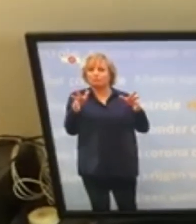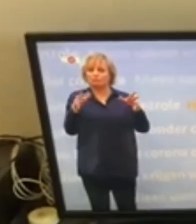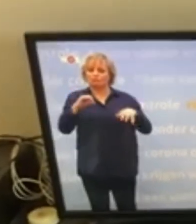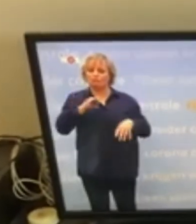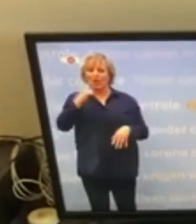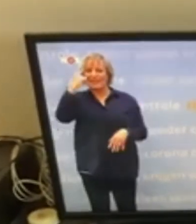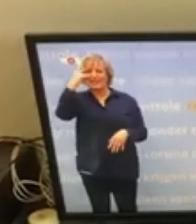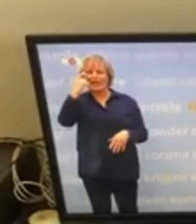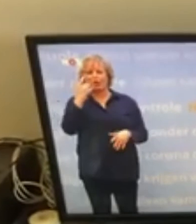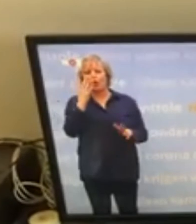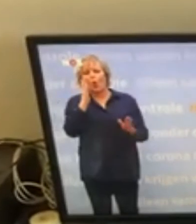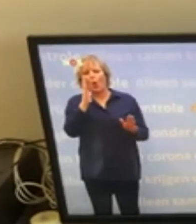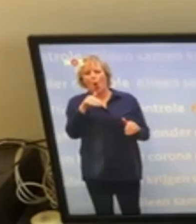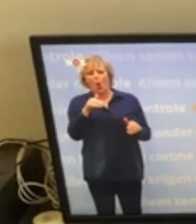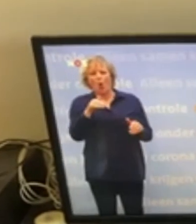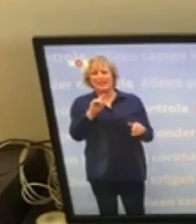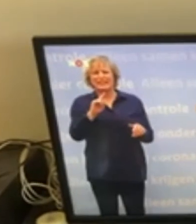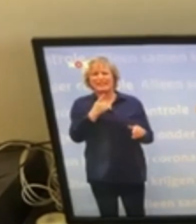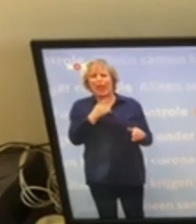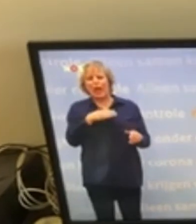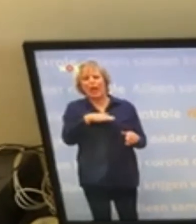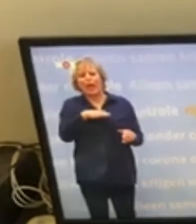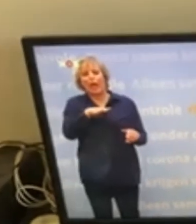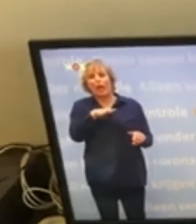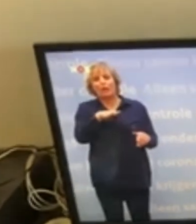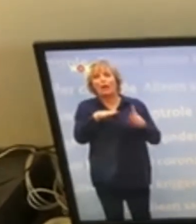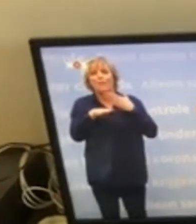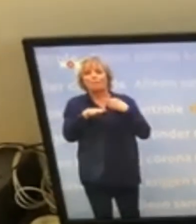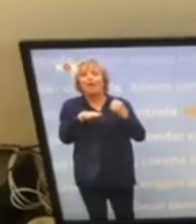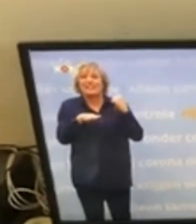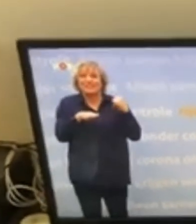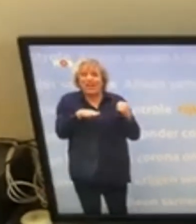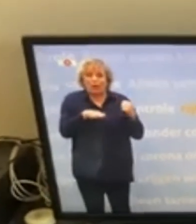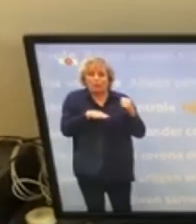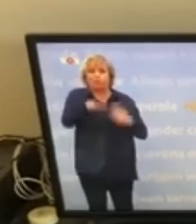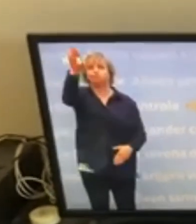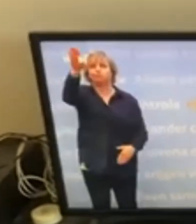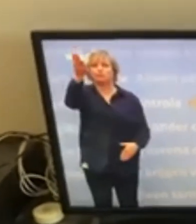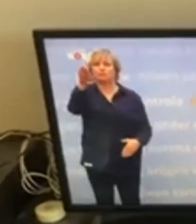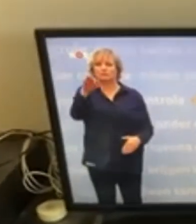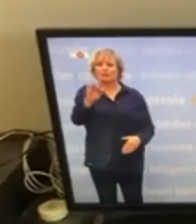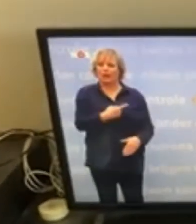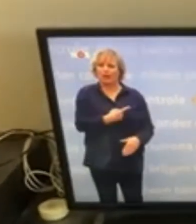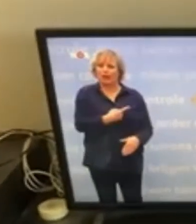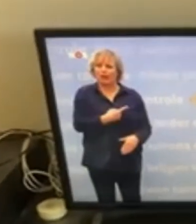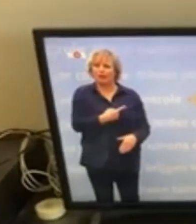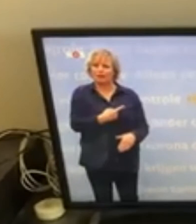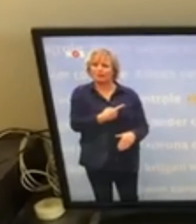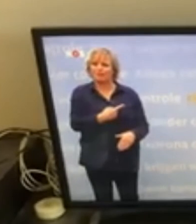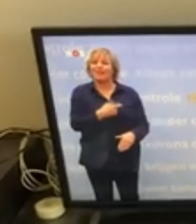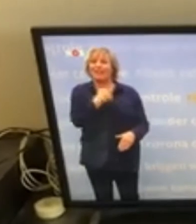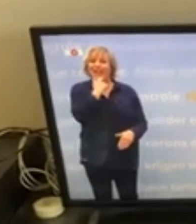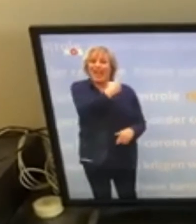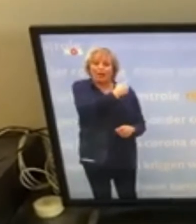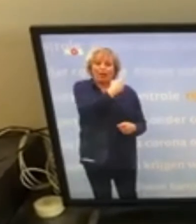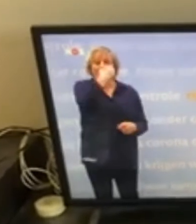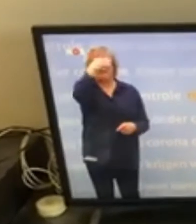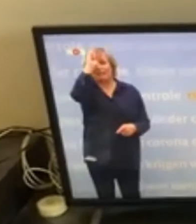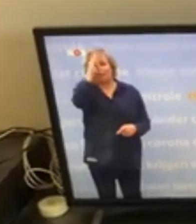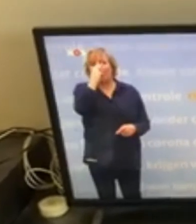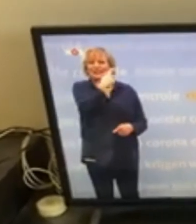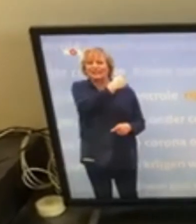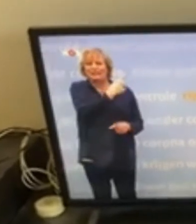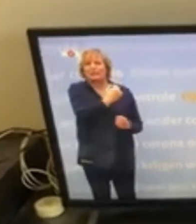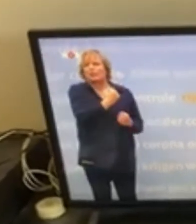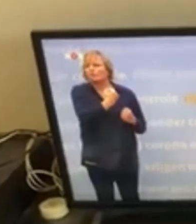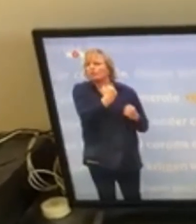denkt, het gaat vast sneller dan ik denk, gaat het toch nog sneller dan je denkt. En we zien aan Engeland en Ierland hoe